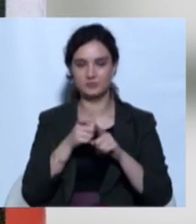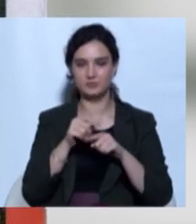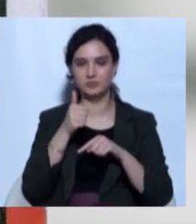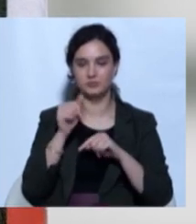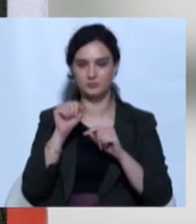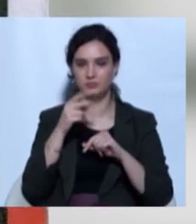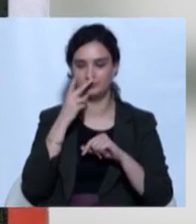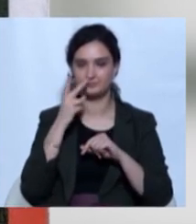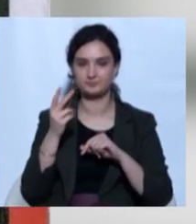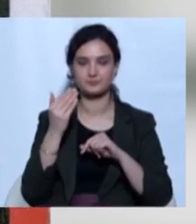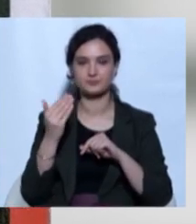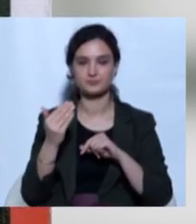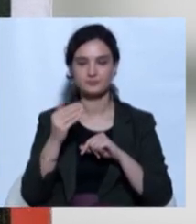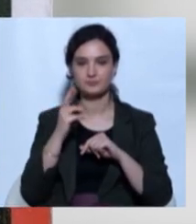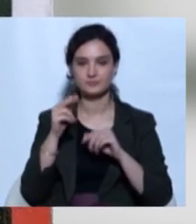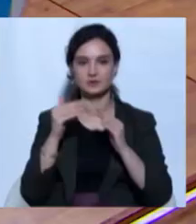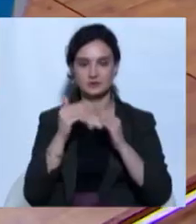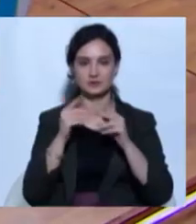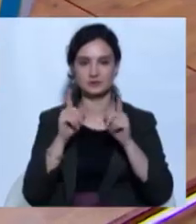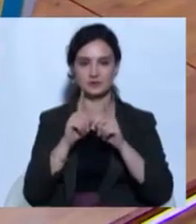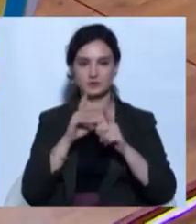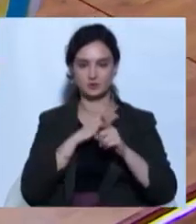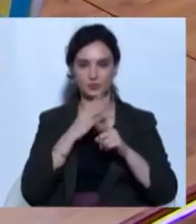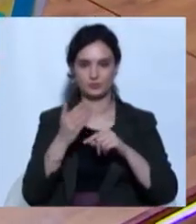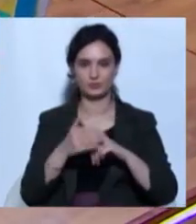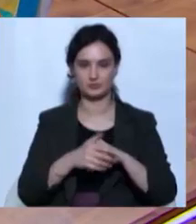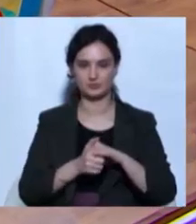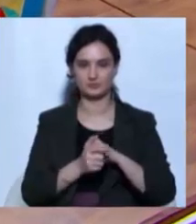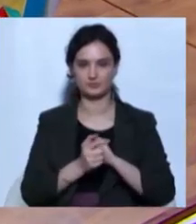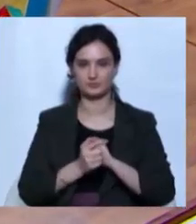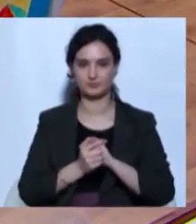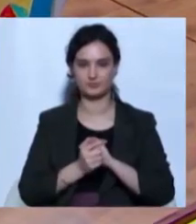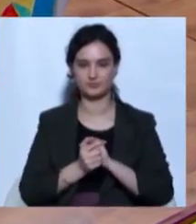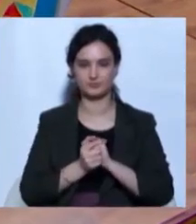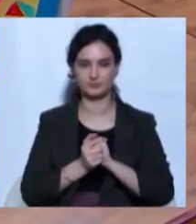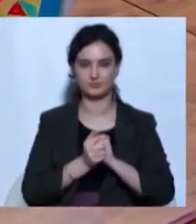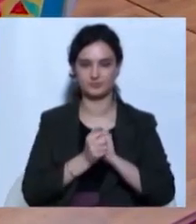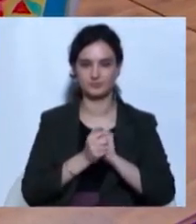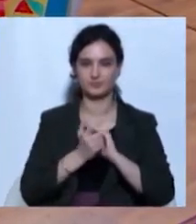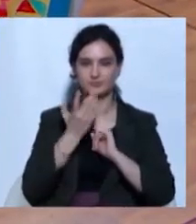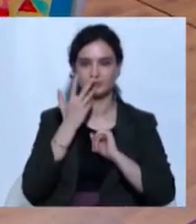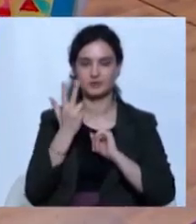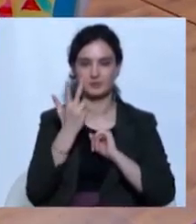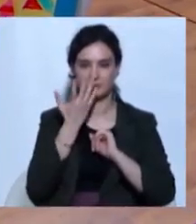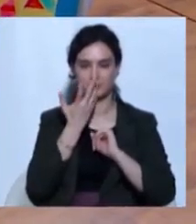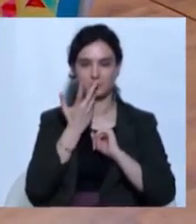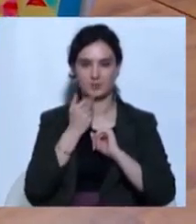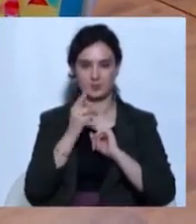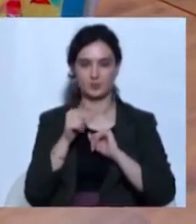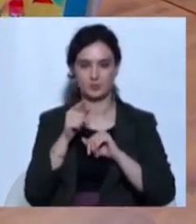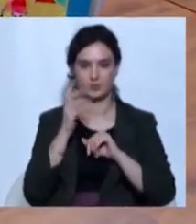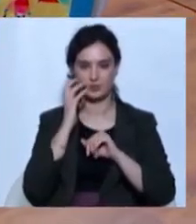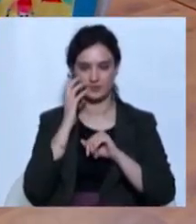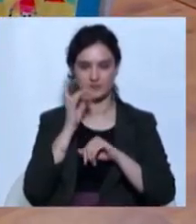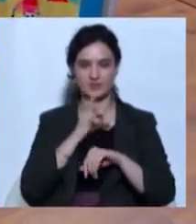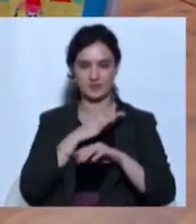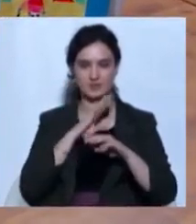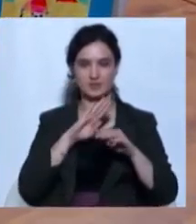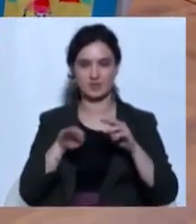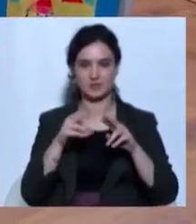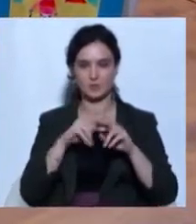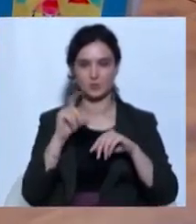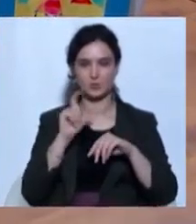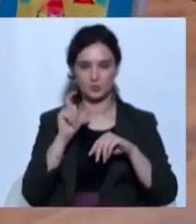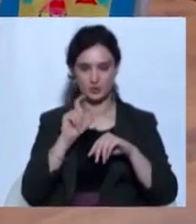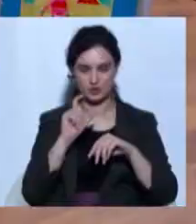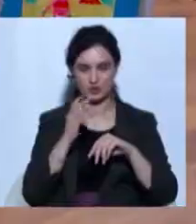შეგიძლიათ ნახოთ მასე და სახლიც ესეთი ქონდა. აი შეხედეთ, აქ არის ძირითადი სამი ფერი, ხო? ნუ შავის და თეთრის გარდა ეს არის